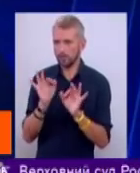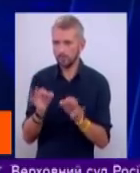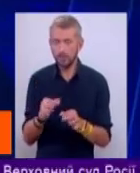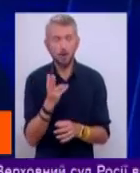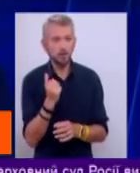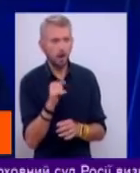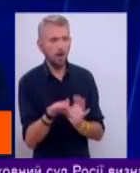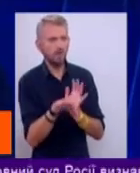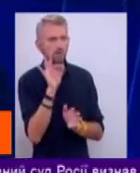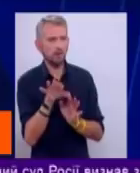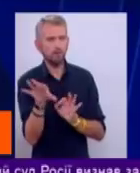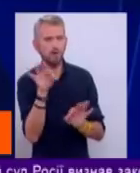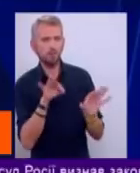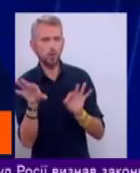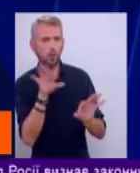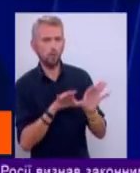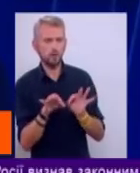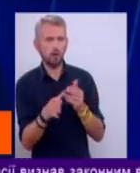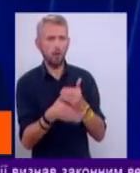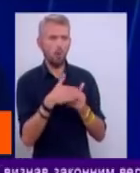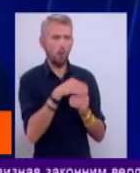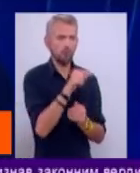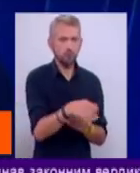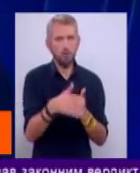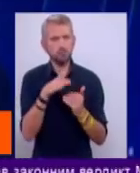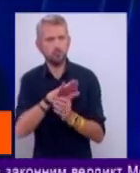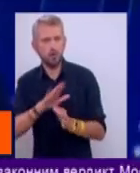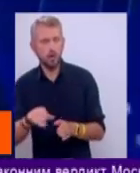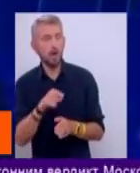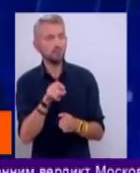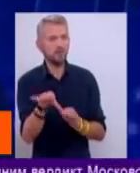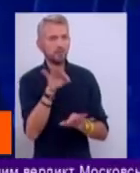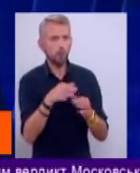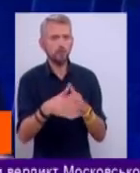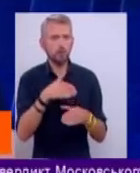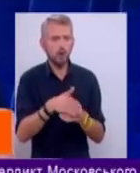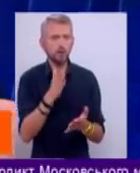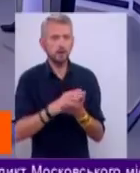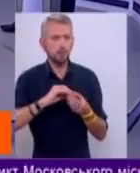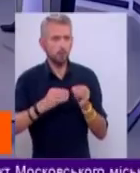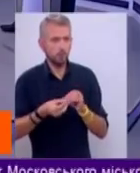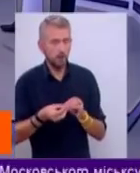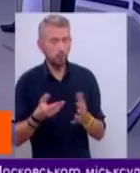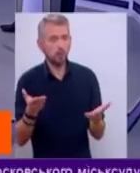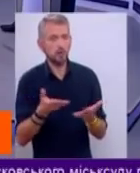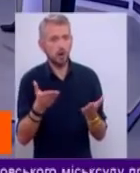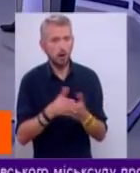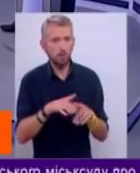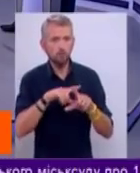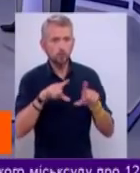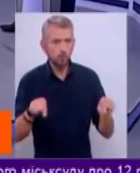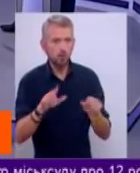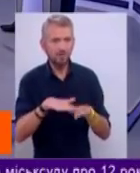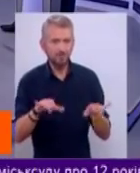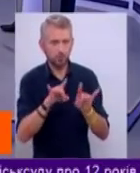І ось вибірковість покарання і є тією проблемою, яка в школах і озвучена